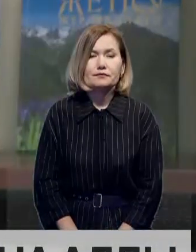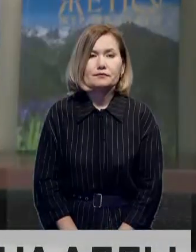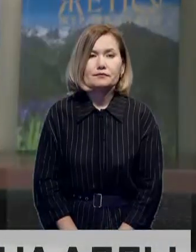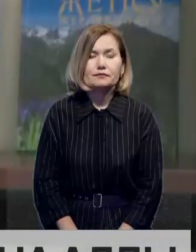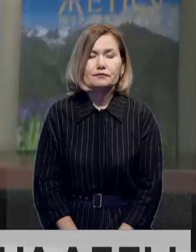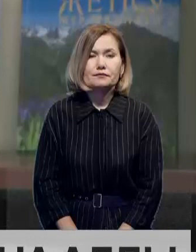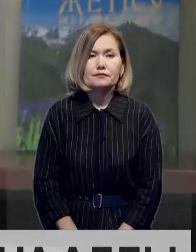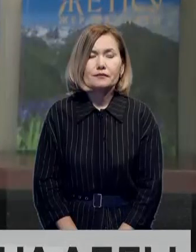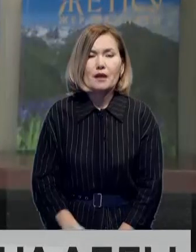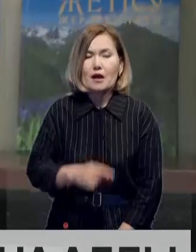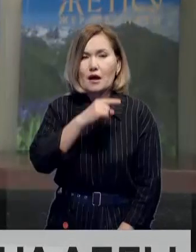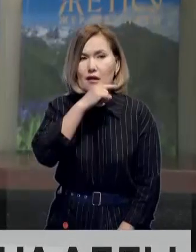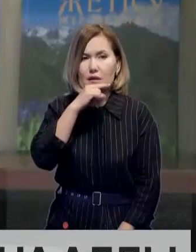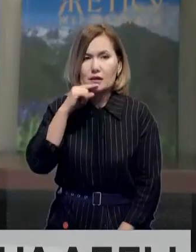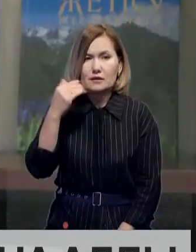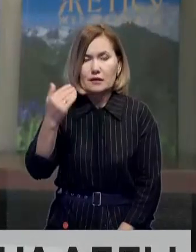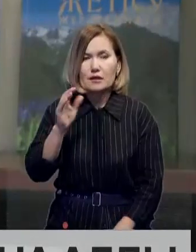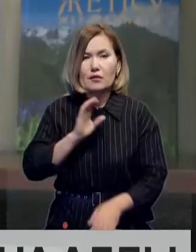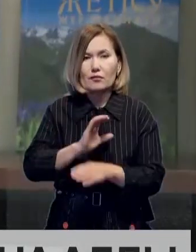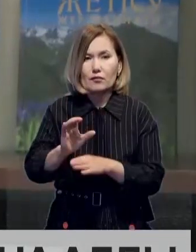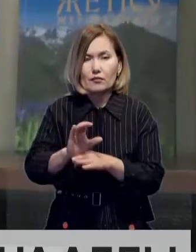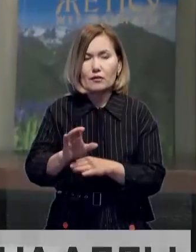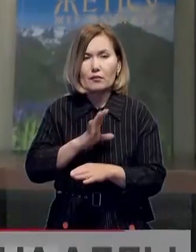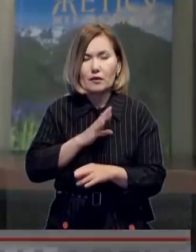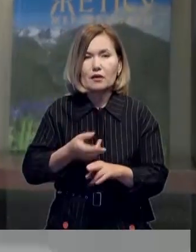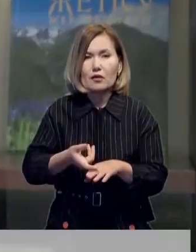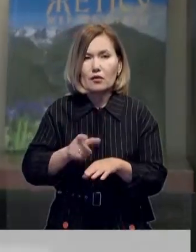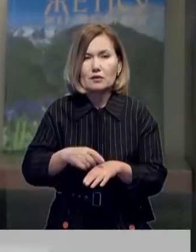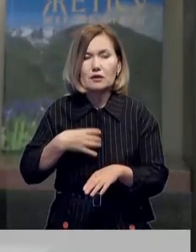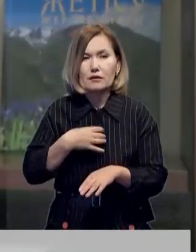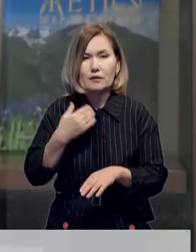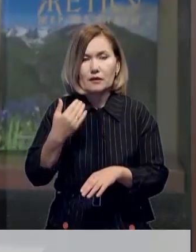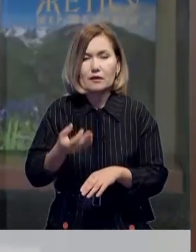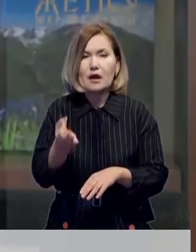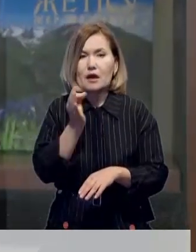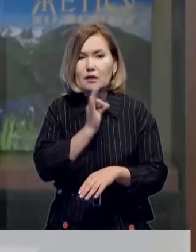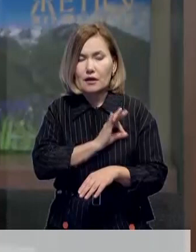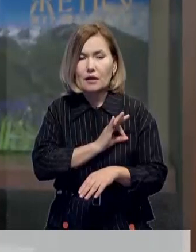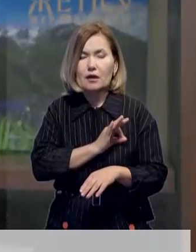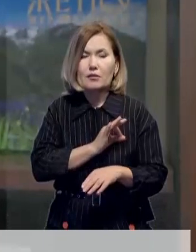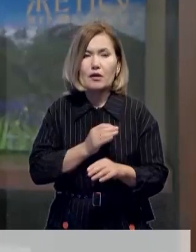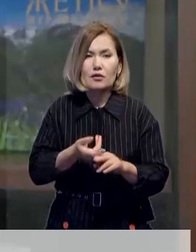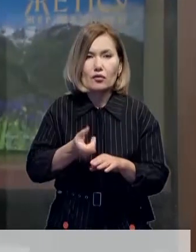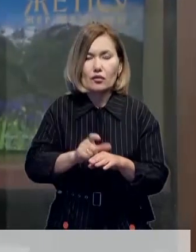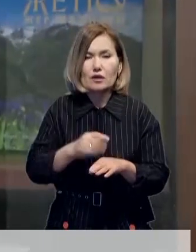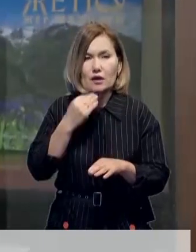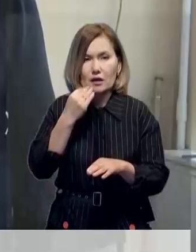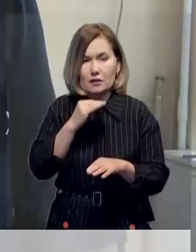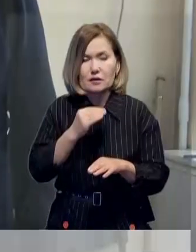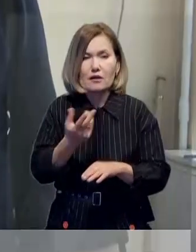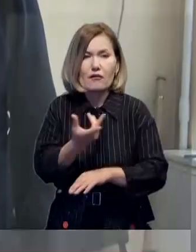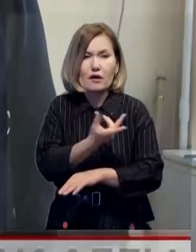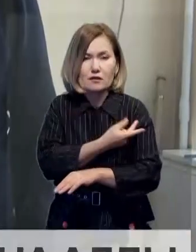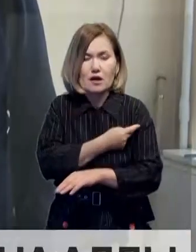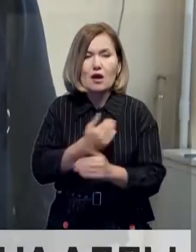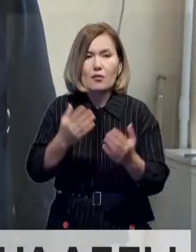Россияда шығарылған Грипол плюс өте тиімді, тиімділігі жоғары вакцина. Бүгін